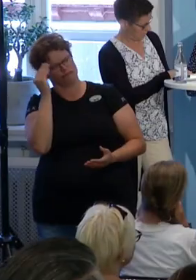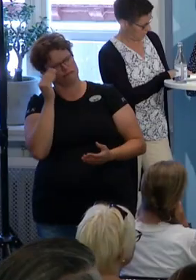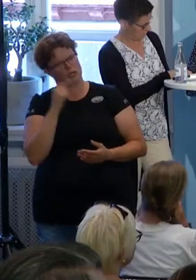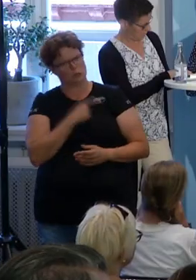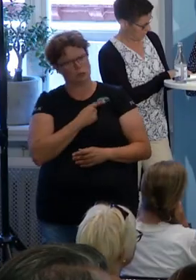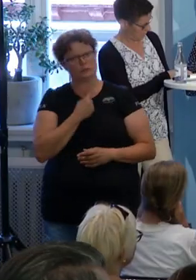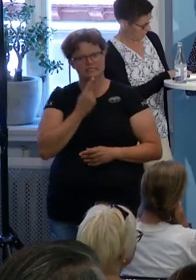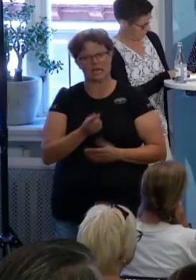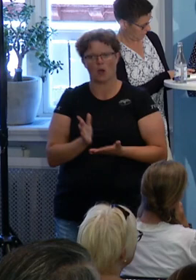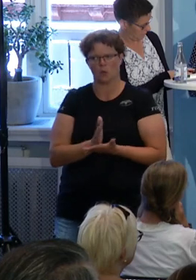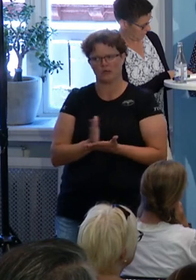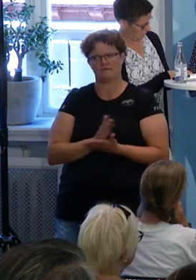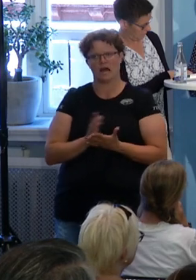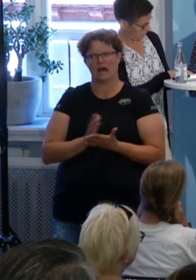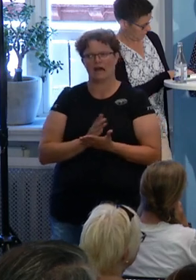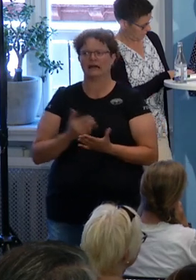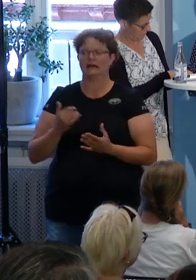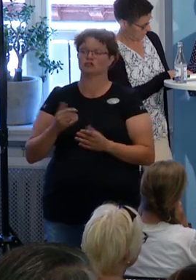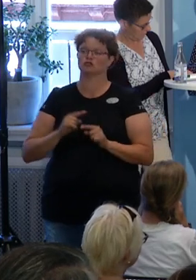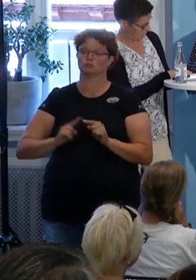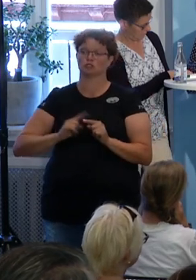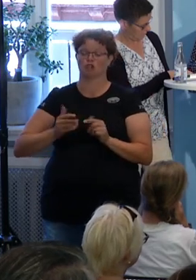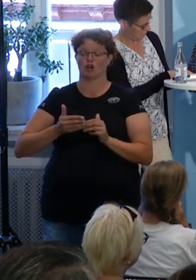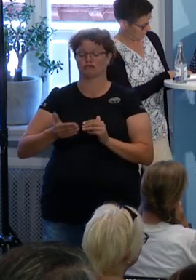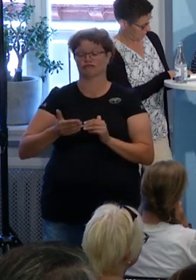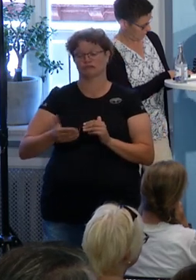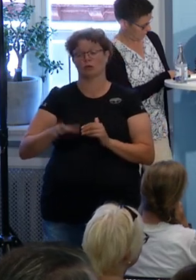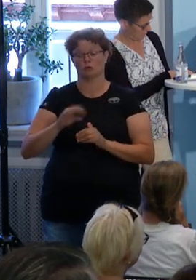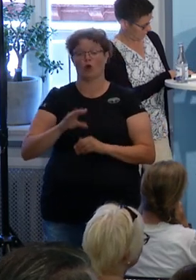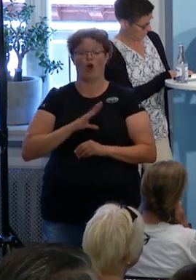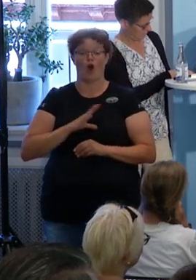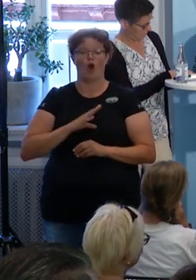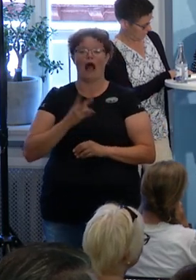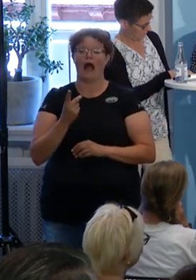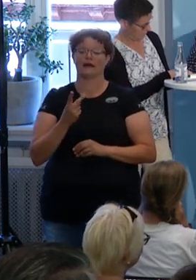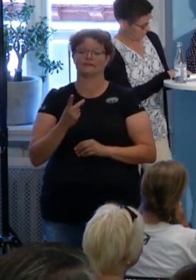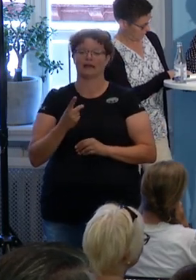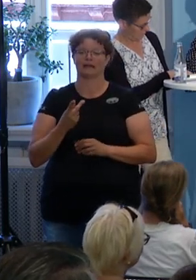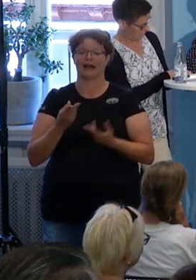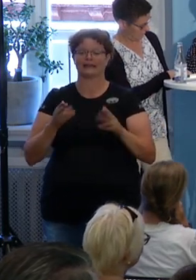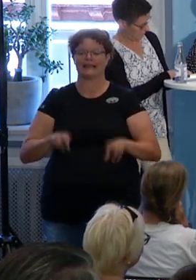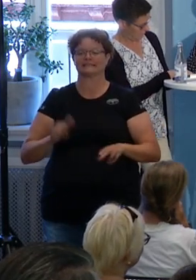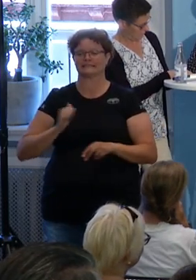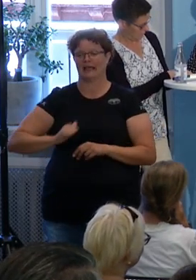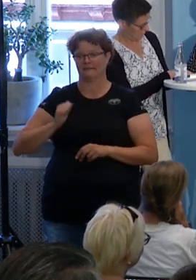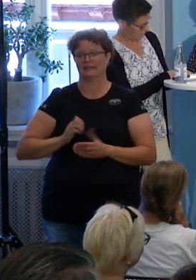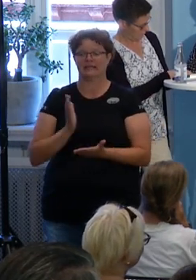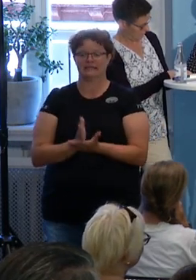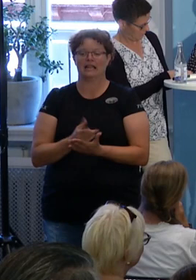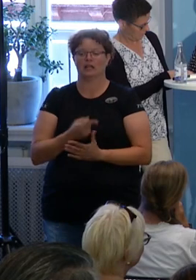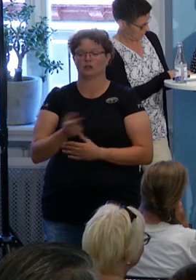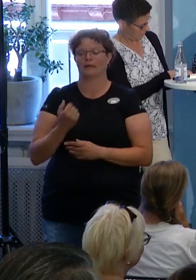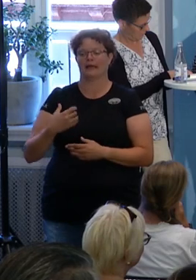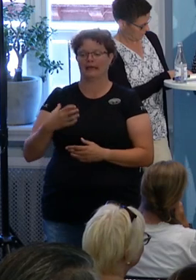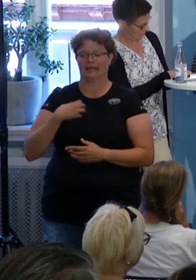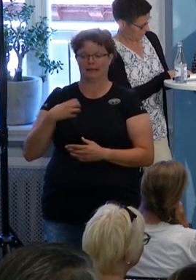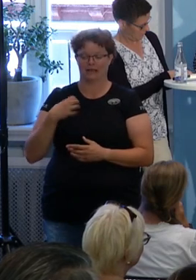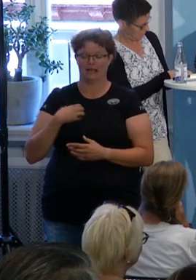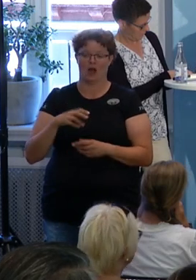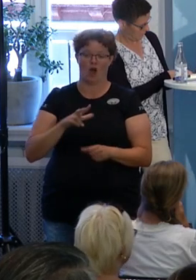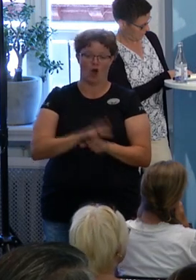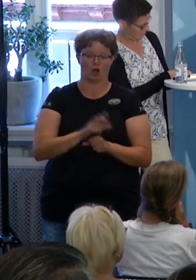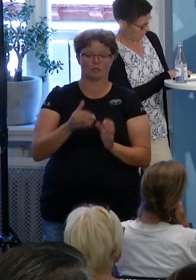du säger att inom en snar framtid har vi en annan rättstillämpning när det gäller de kriminella mellan 18 och